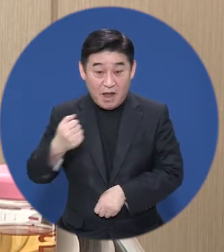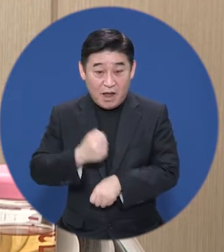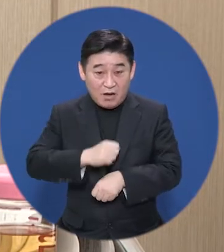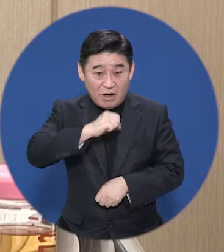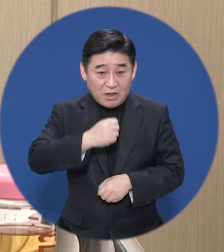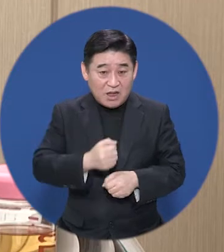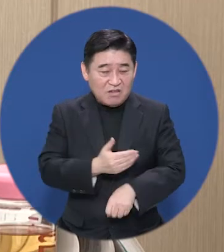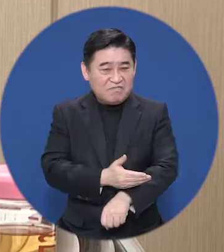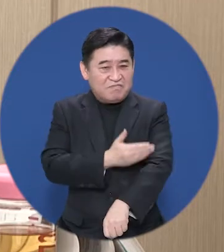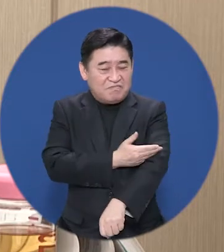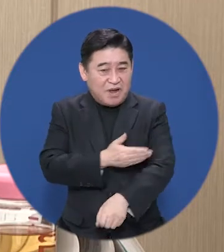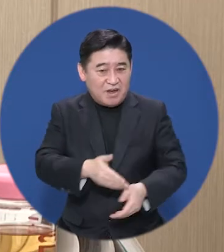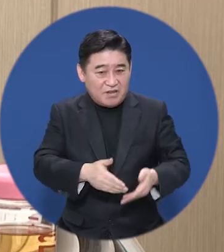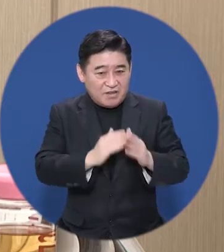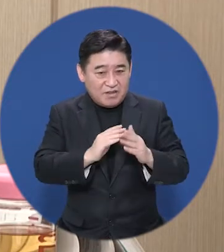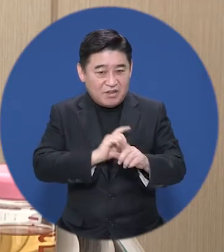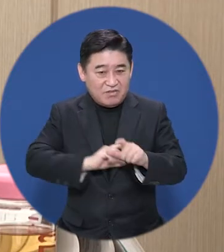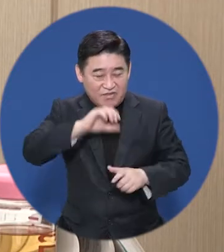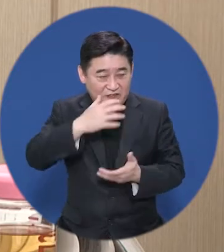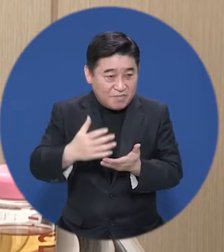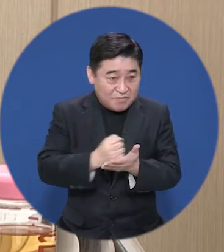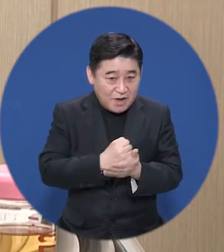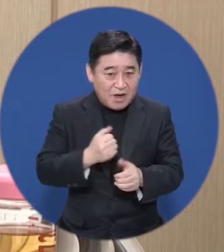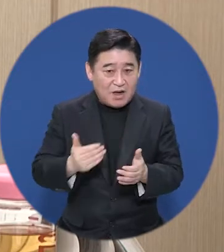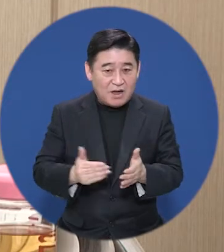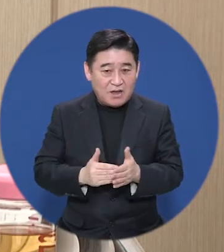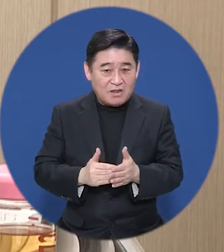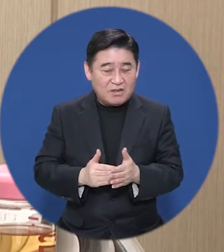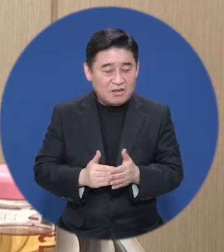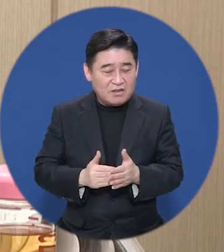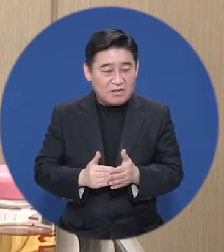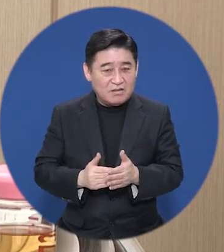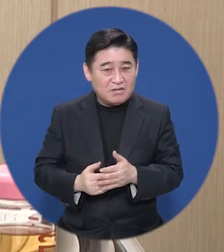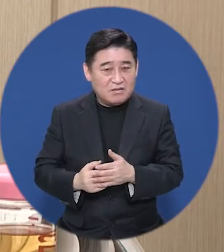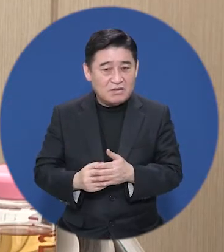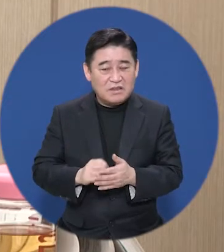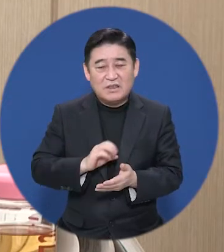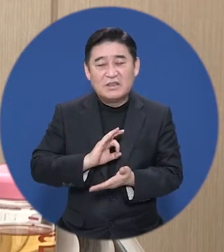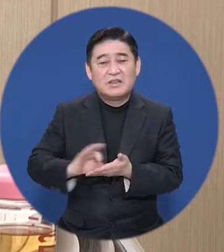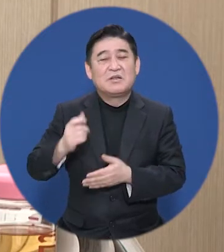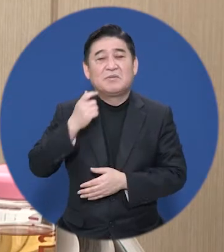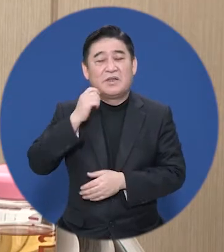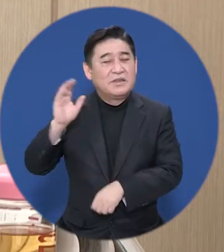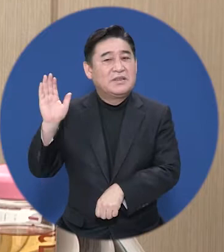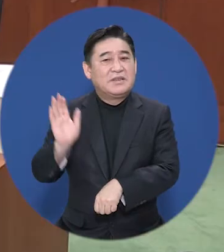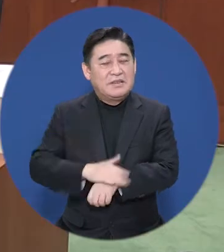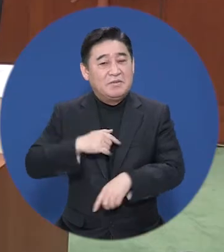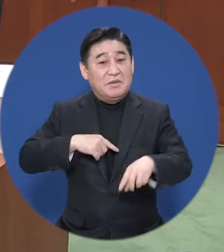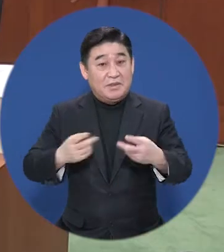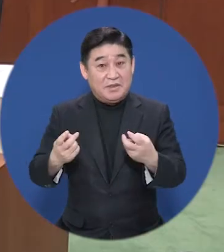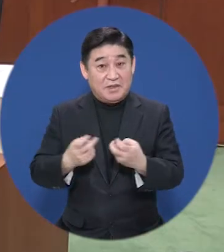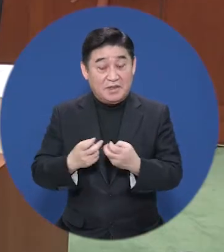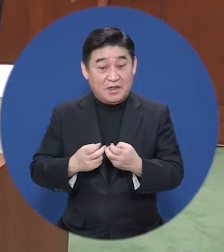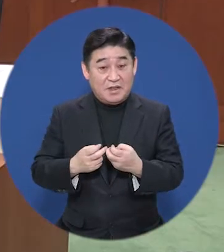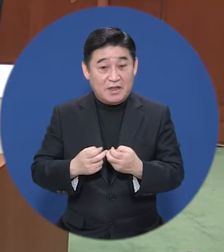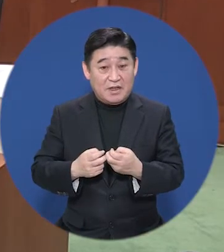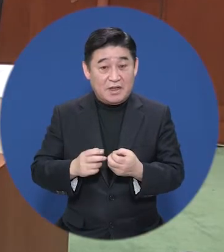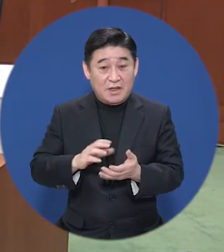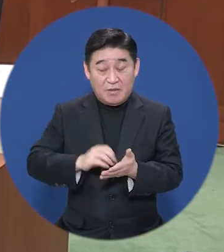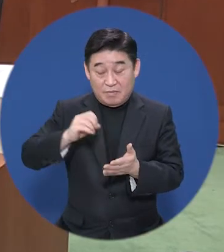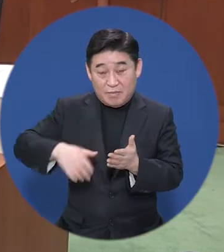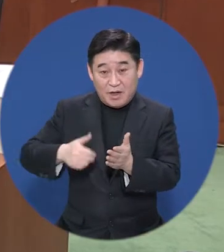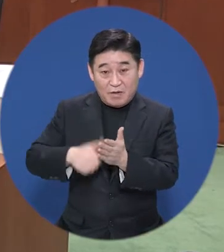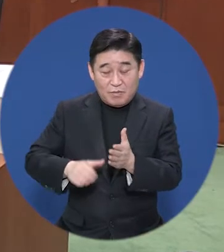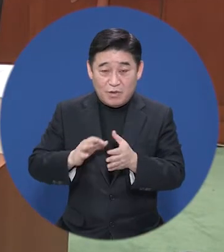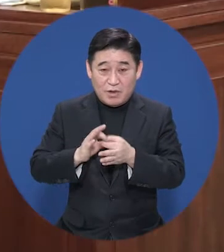예산을 과다 편성해놓고 또 추경까지 해놓고 이런 것은 매우 잘못된 정책이다. 폐기물과